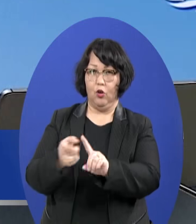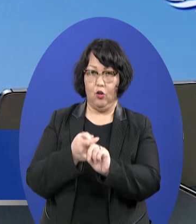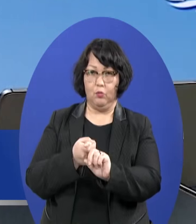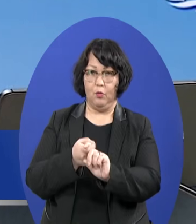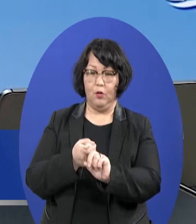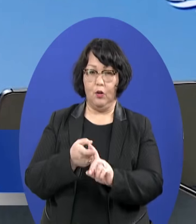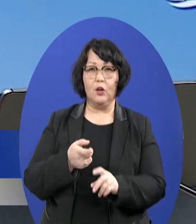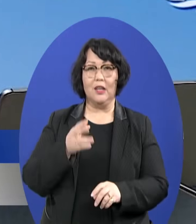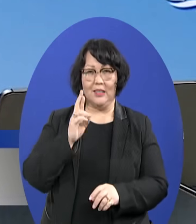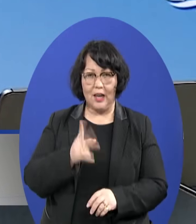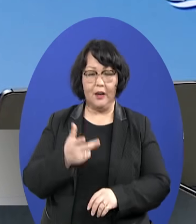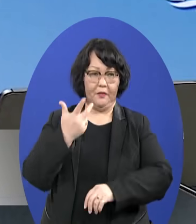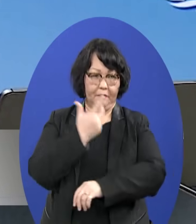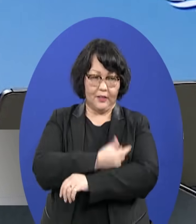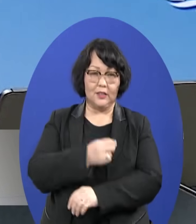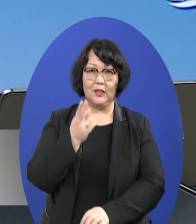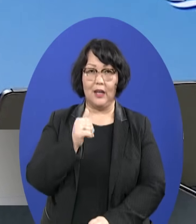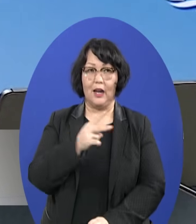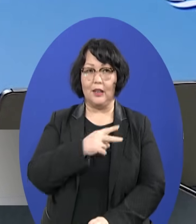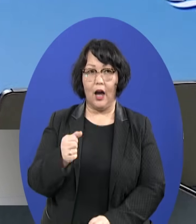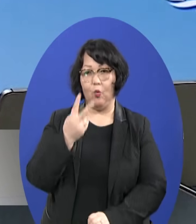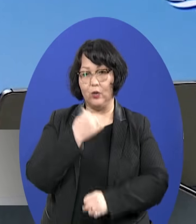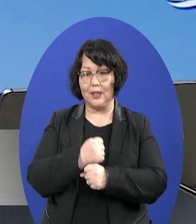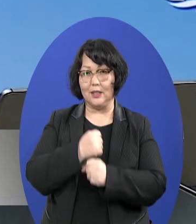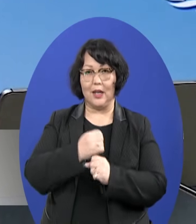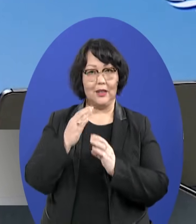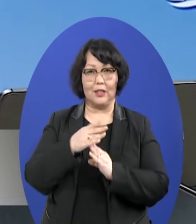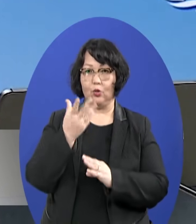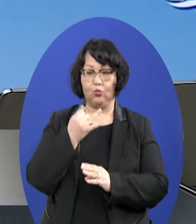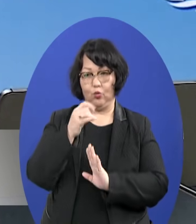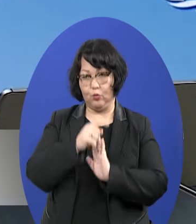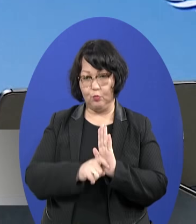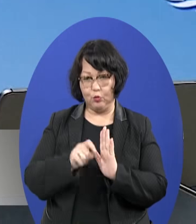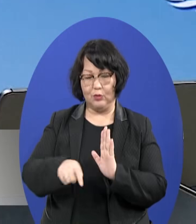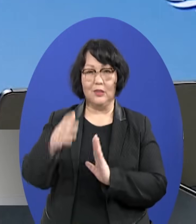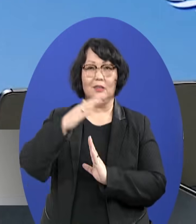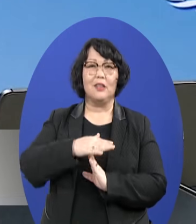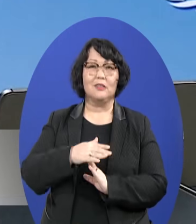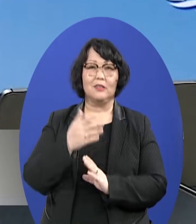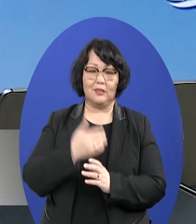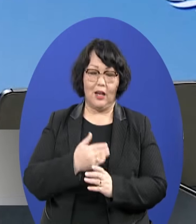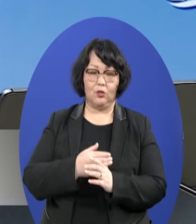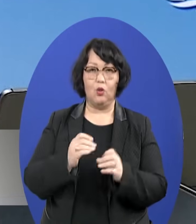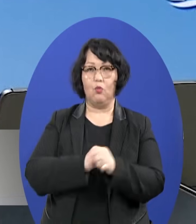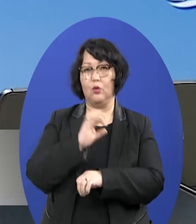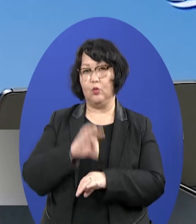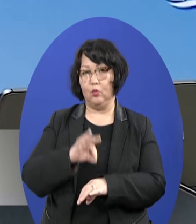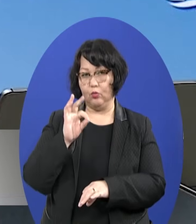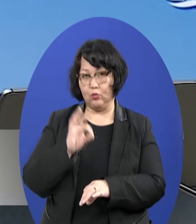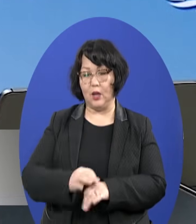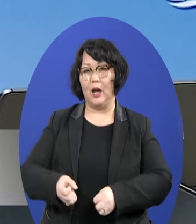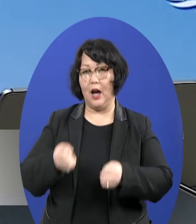орнуудын дархлаажуулалтын хөтөлбөрүүдэд ихээхэн саад учруулж байна. Дэлхийн эрүүл мэндийн байгууллагын шинэхэн мэдээгээр COVID-19-ийн цар тахлаас